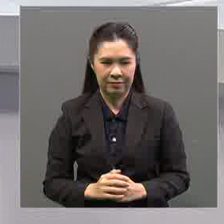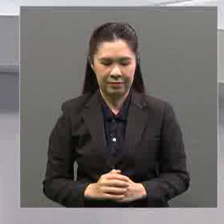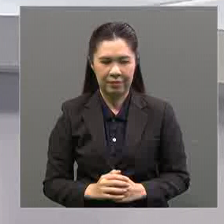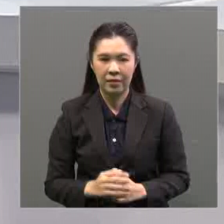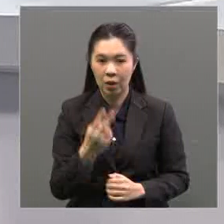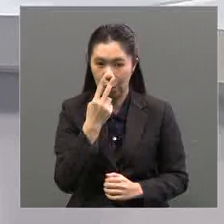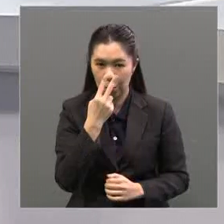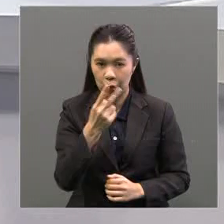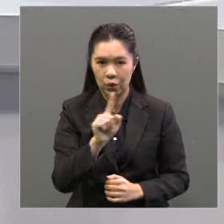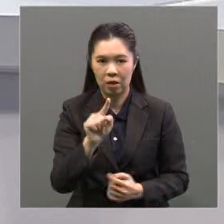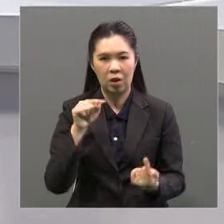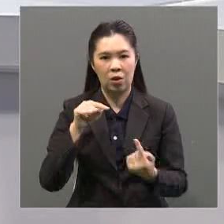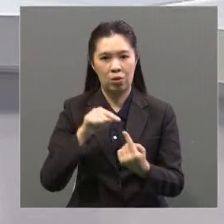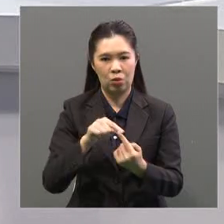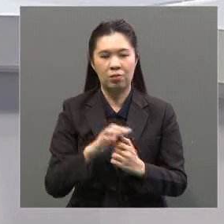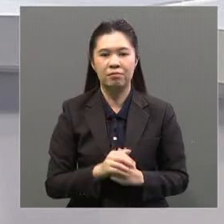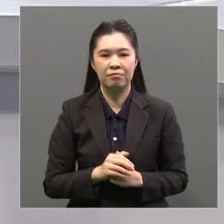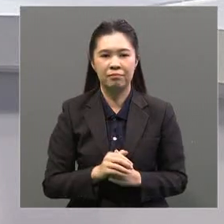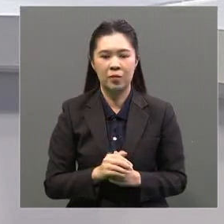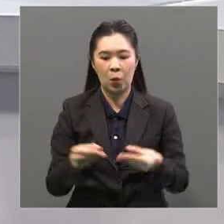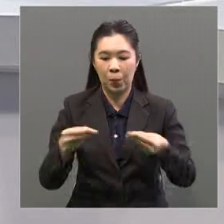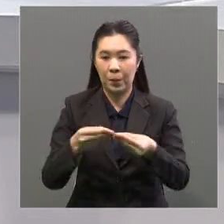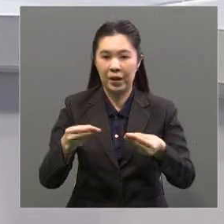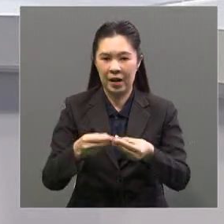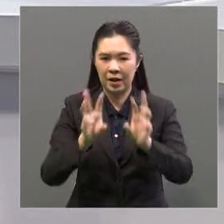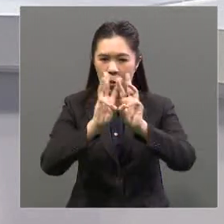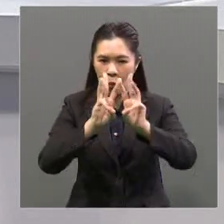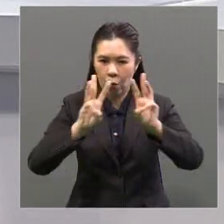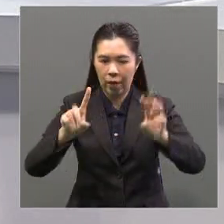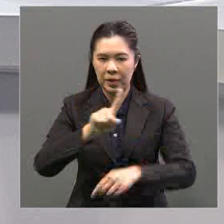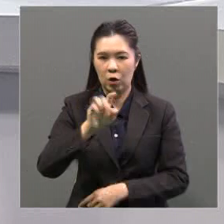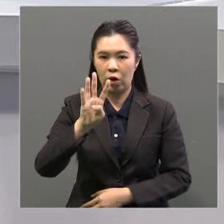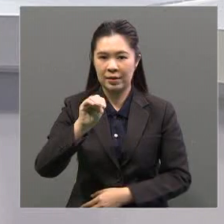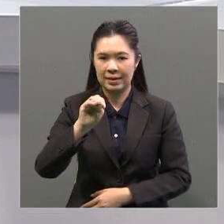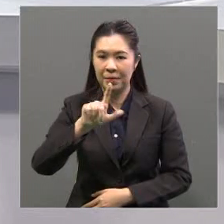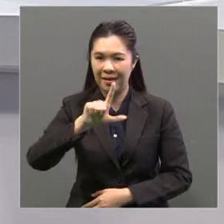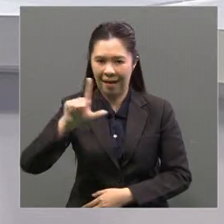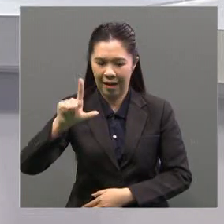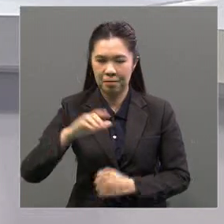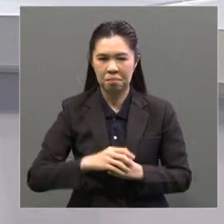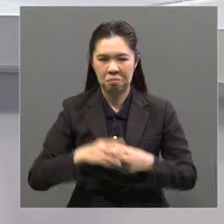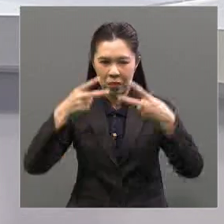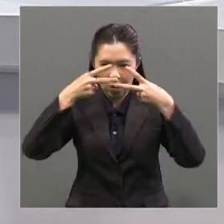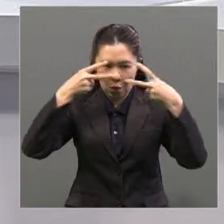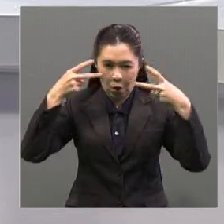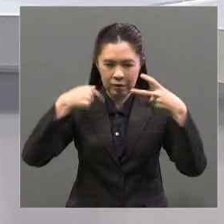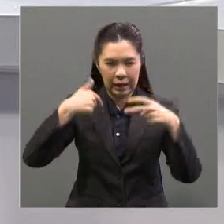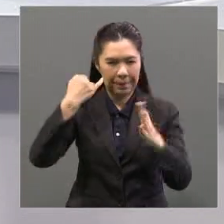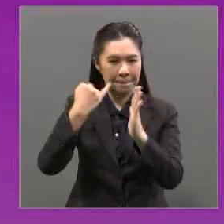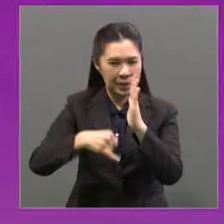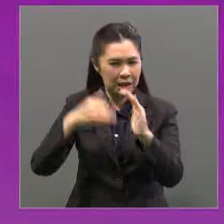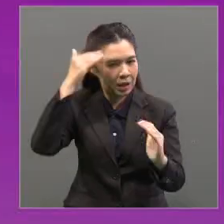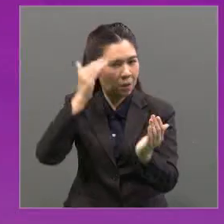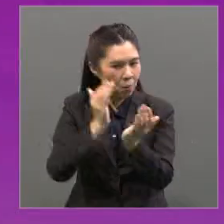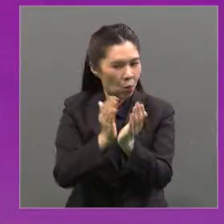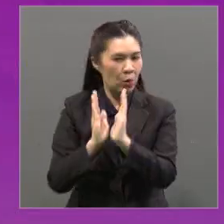ดูความคืบหน้านะคะสำหรับคดีรีดเงินเว็บพนันออนไลน์140ล้านบาทค่ะคือผู้ต้องหาเนี่ยก็มีทั้งตำรวจแล้วก็ในส่วนของพลเ